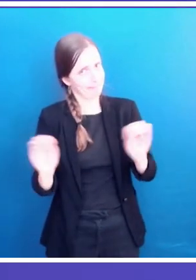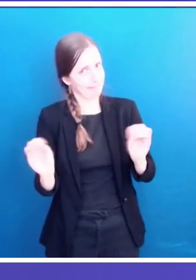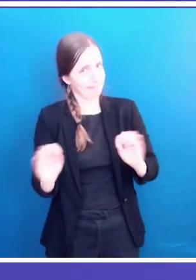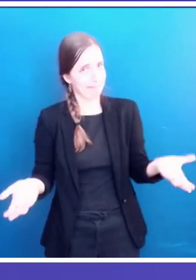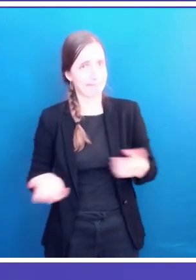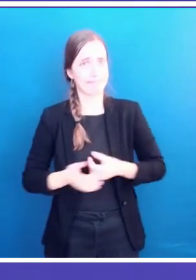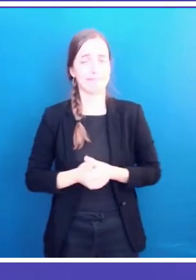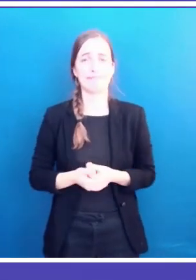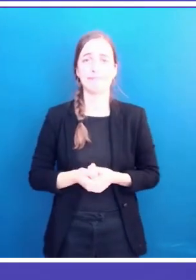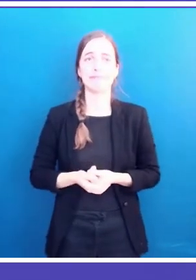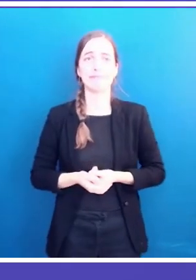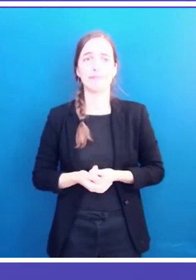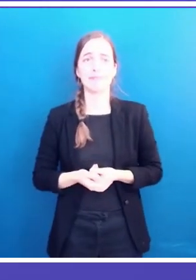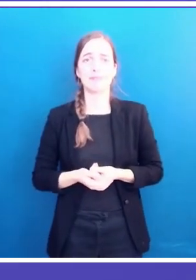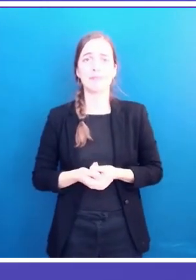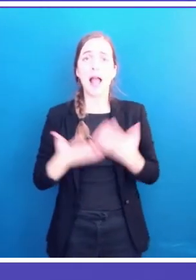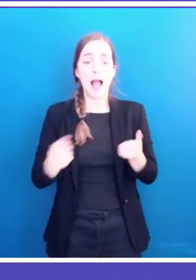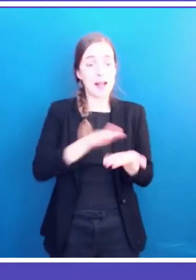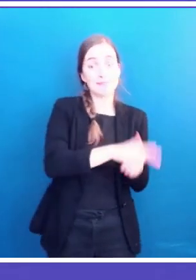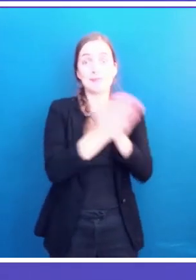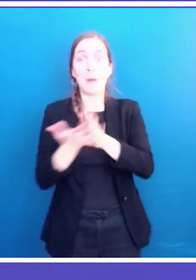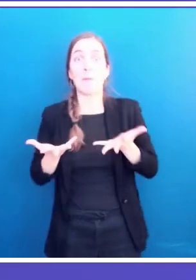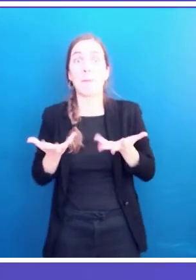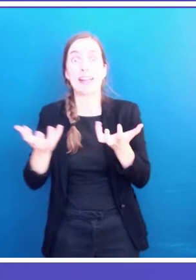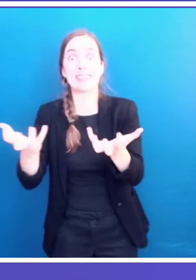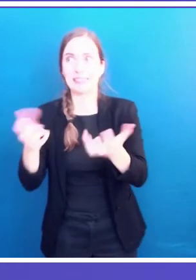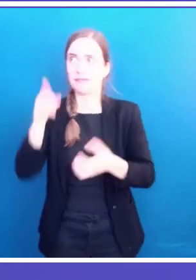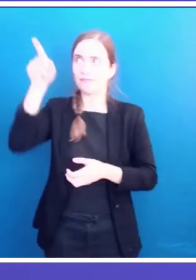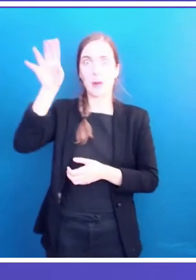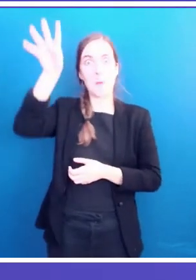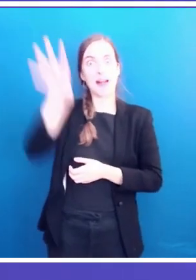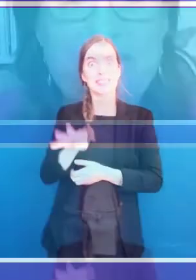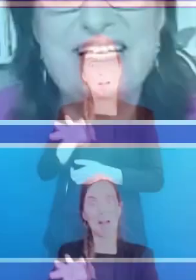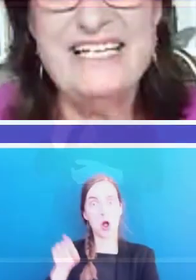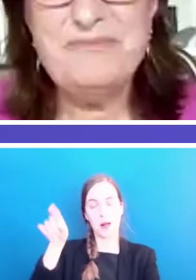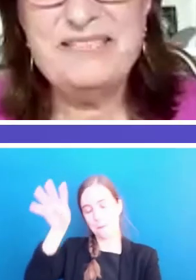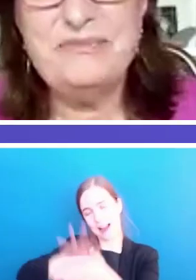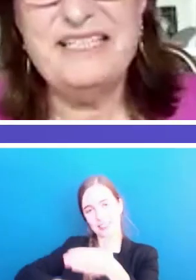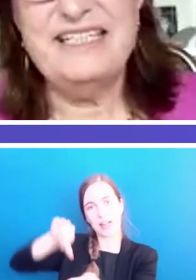بأن نستلهم مما نفذ لا سيما في برشلونة. شكرا جزيلا.